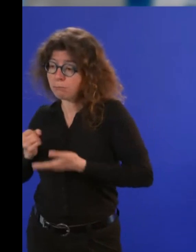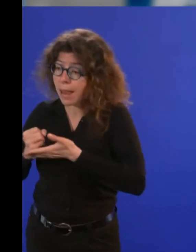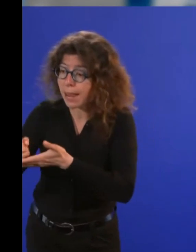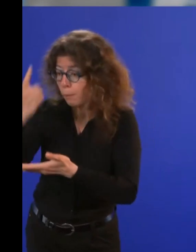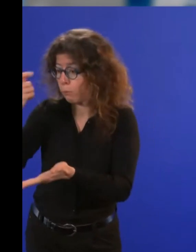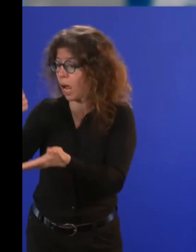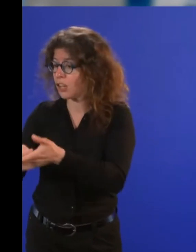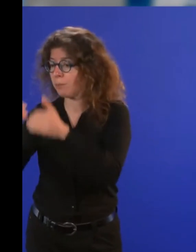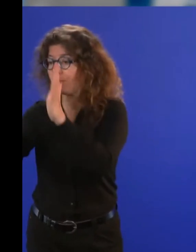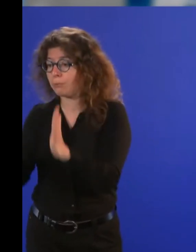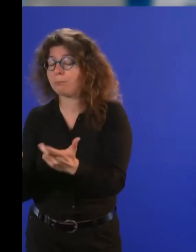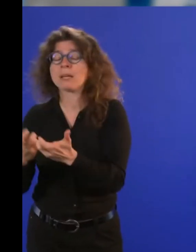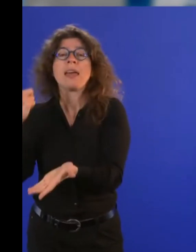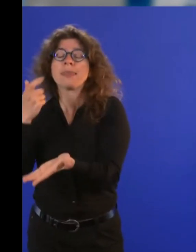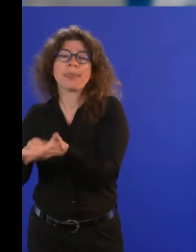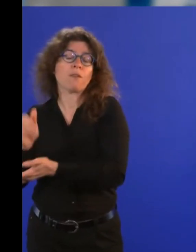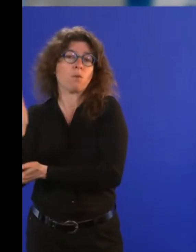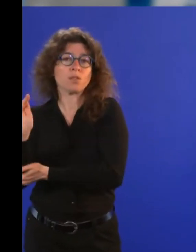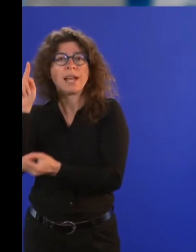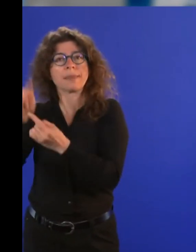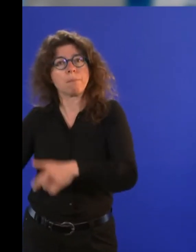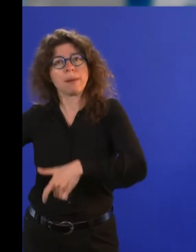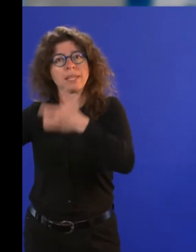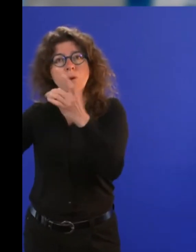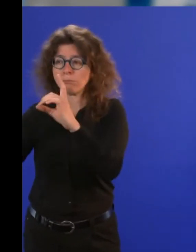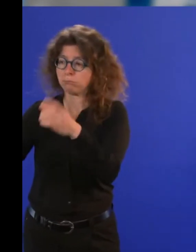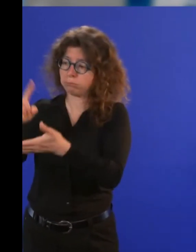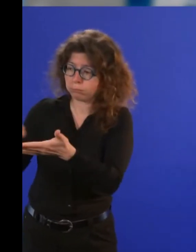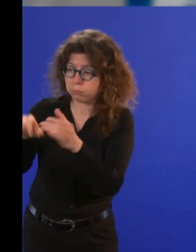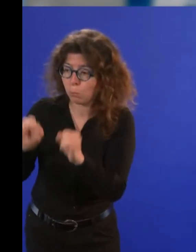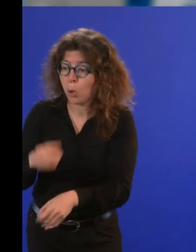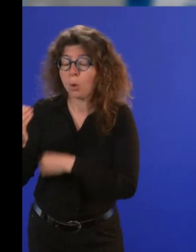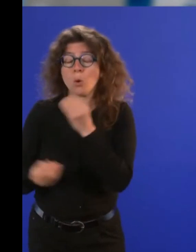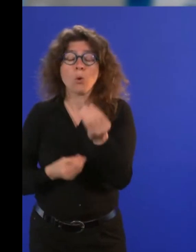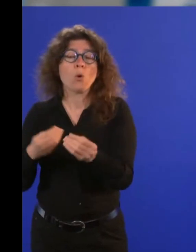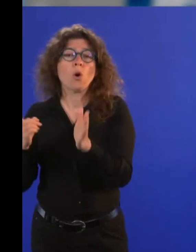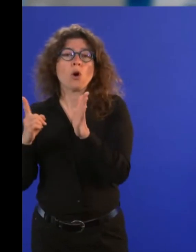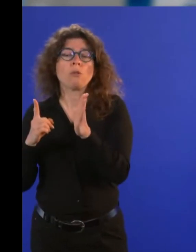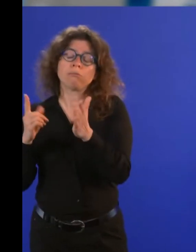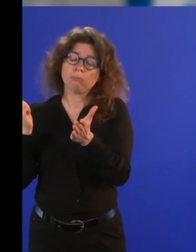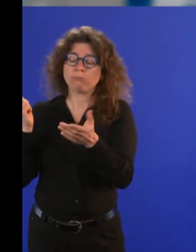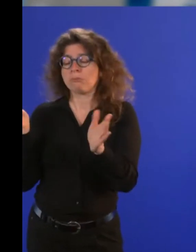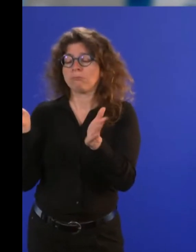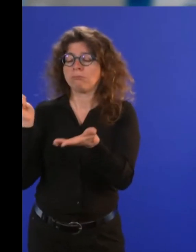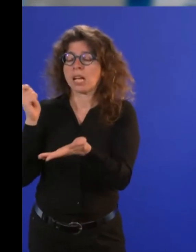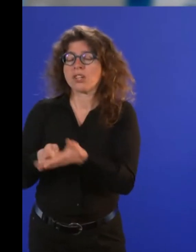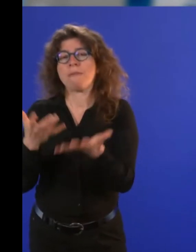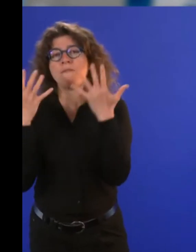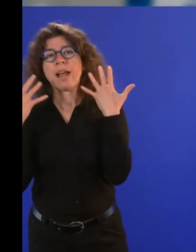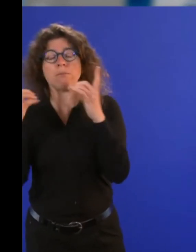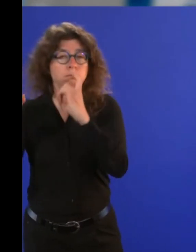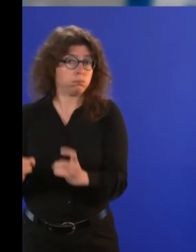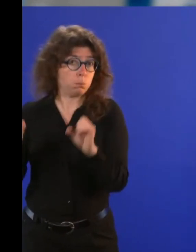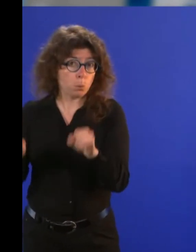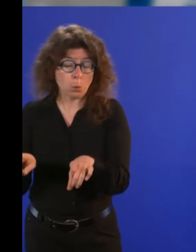des taxes foncières sur le bâti ou les réductions de droits de mutation. Il ne remet pas en cause non plus MaPrimeAdapt' pour la rénovation de la